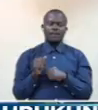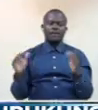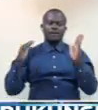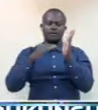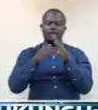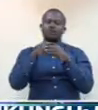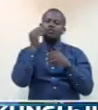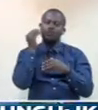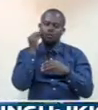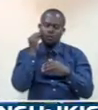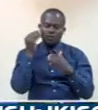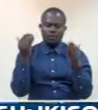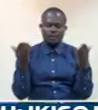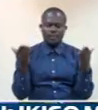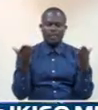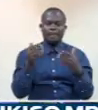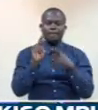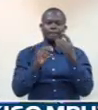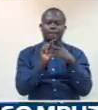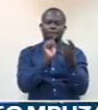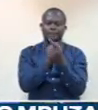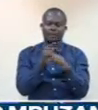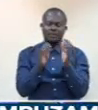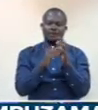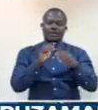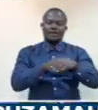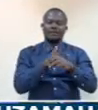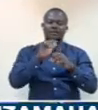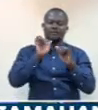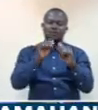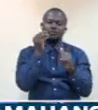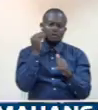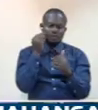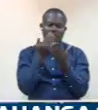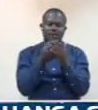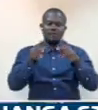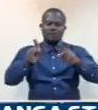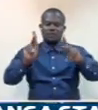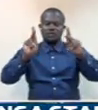ndetse no mu ngo nabahuraga kandi ari igihe cyaguma mu rugo basabye impushya